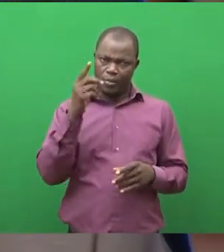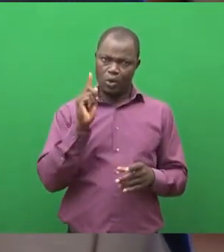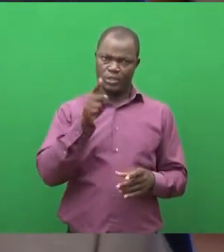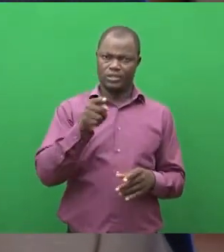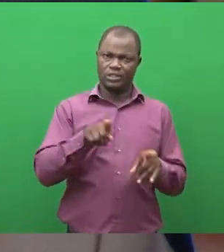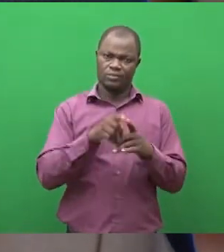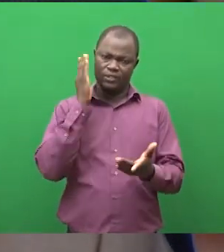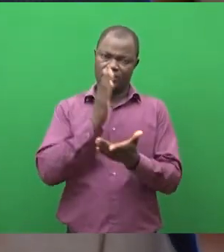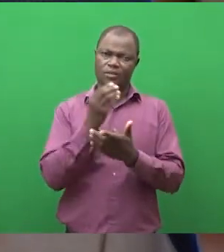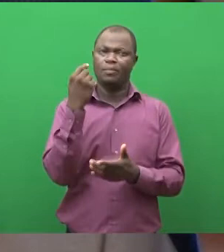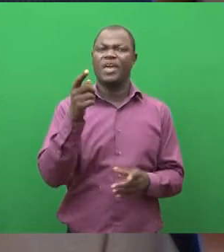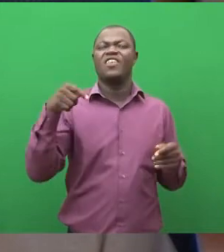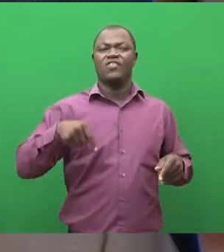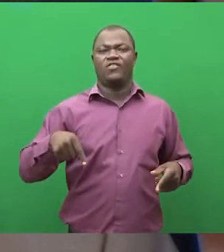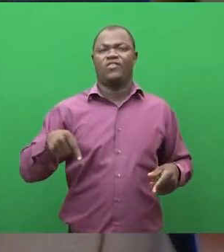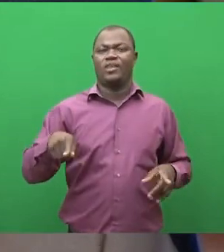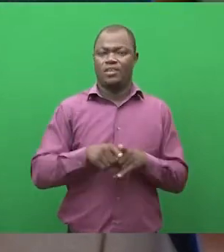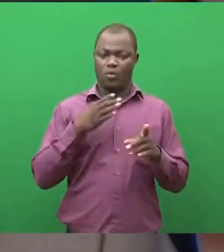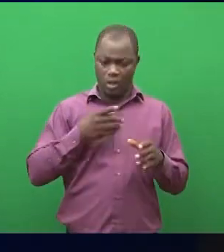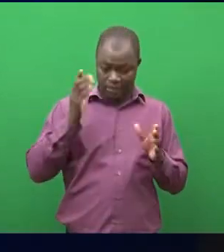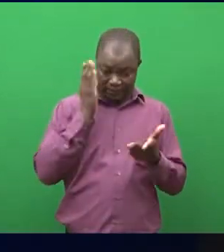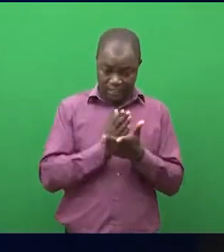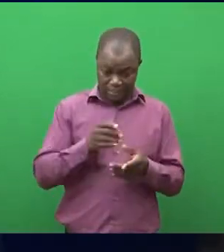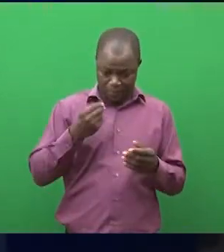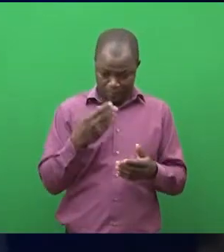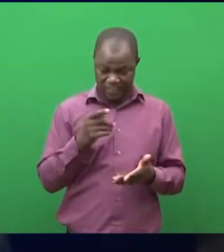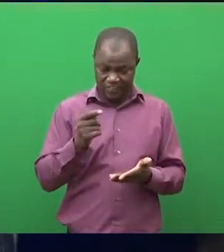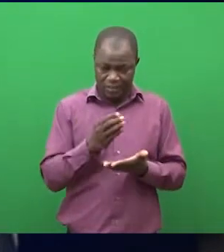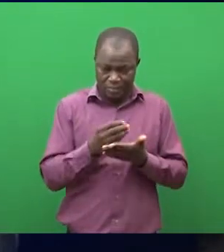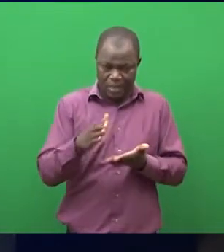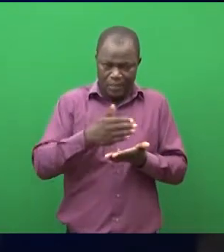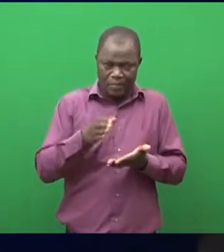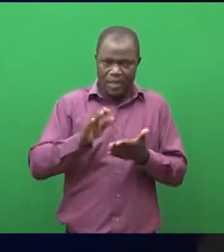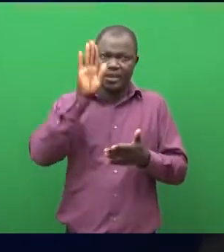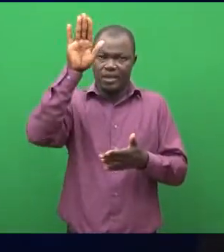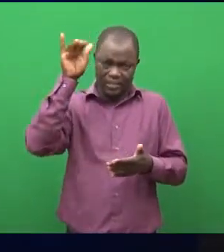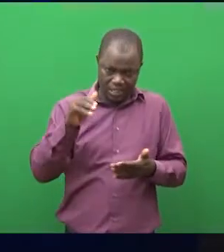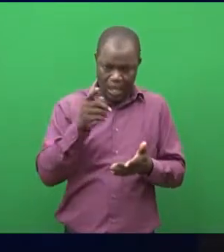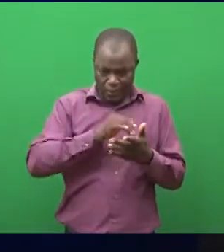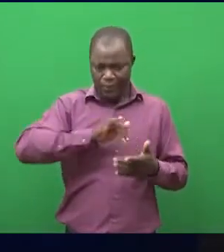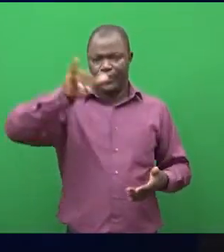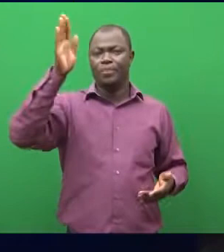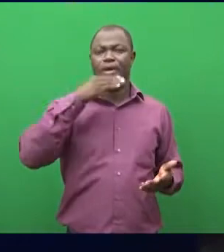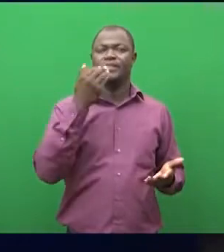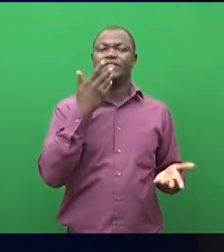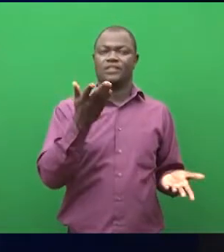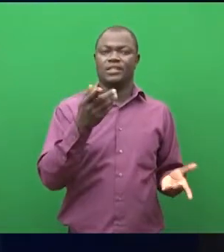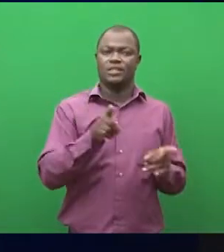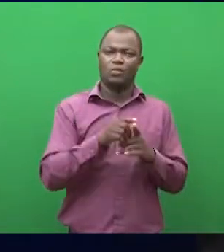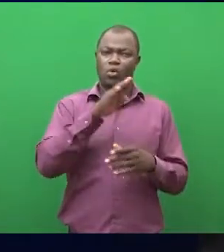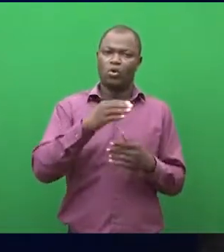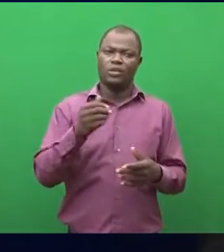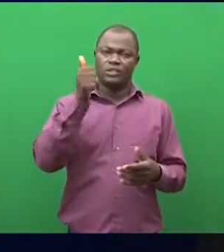gore rino zvambotaurwa nababa chidzidzi muchida kuenda gore rinouya. Munogona kutanga maenda mozobhadhara kubva kana pa 6